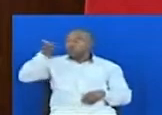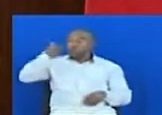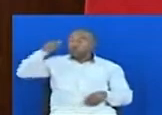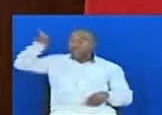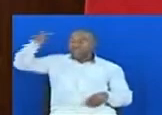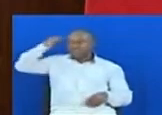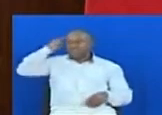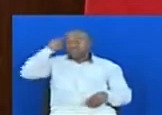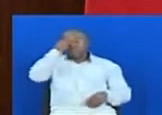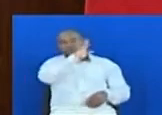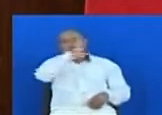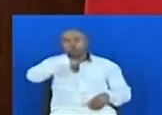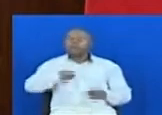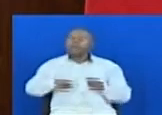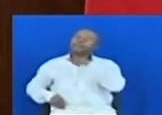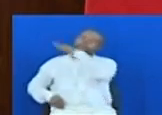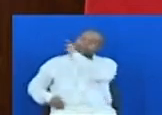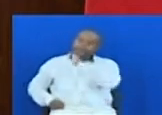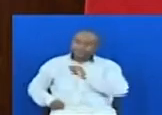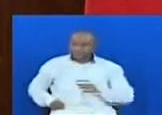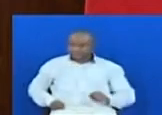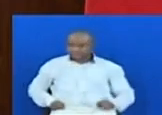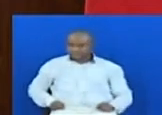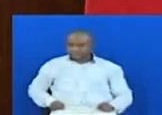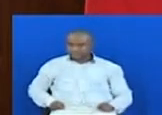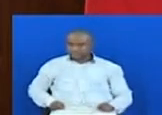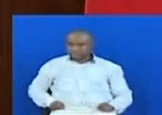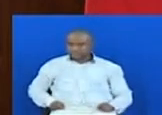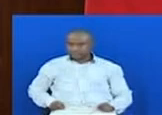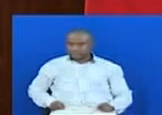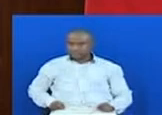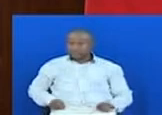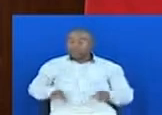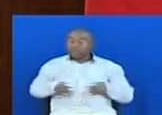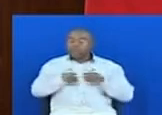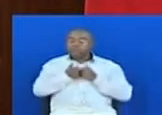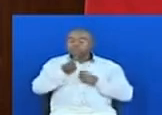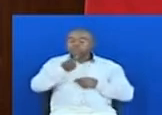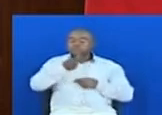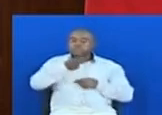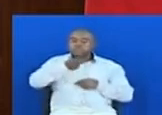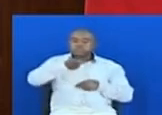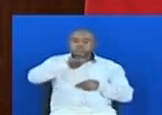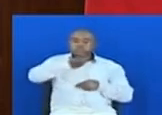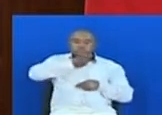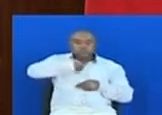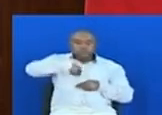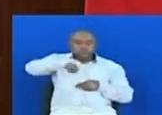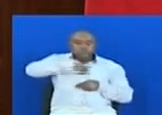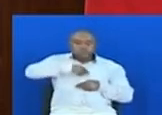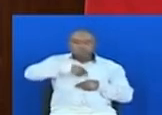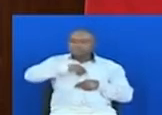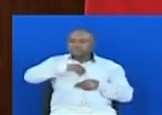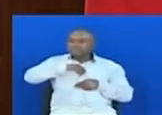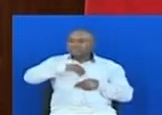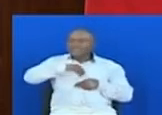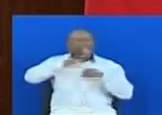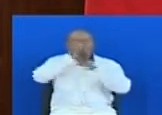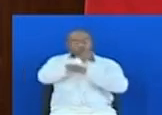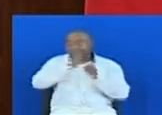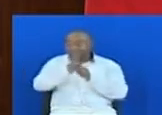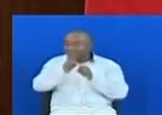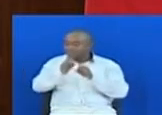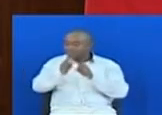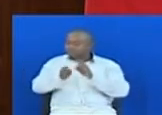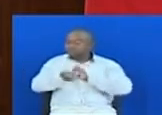sisi tumekubali tuwe hivyo. Lakini ikawa sisi tuchukue the same line na wenzetu ambao wameendelea,